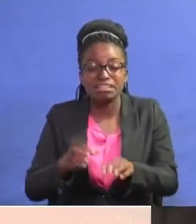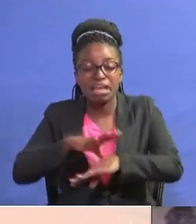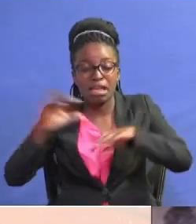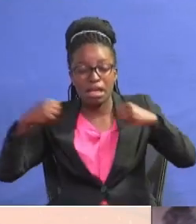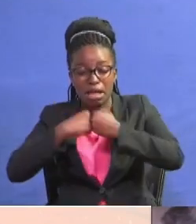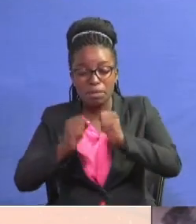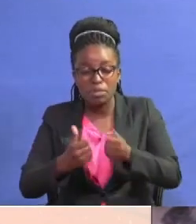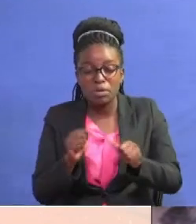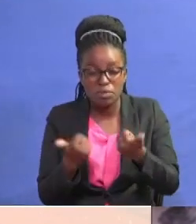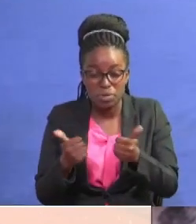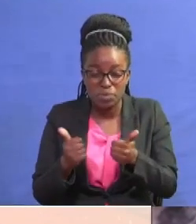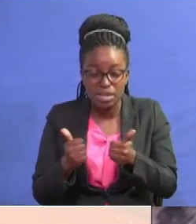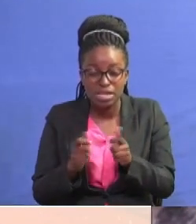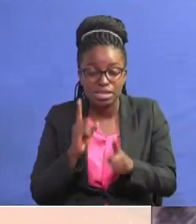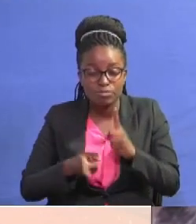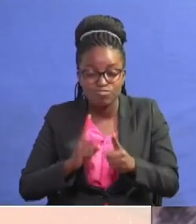hao. Tumeweka